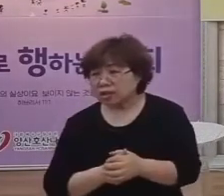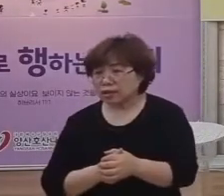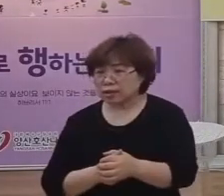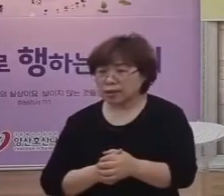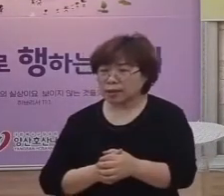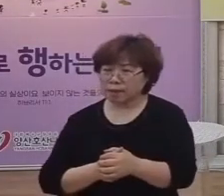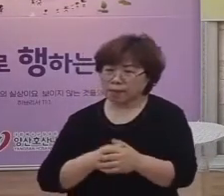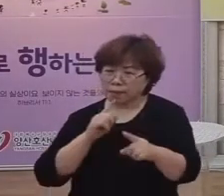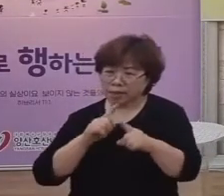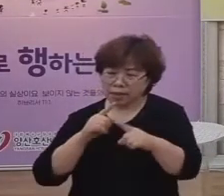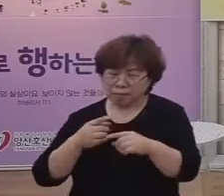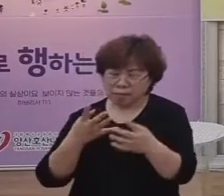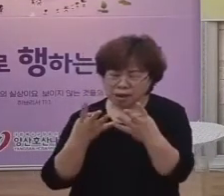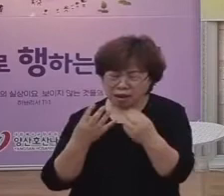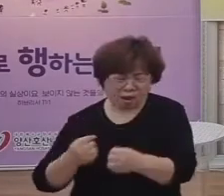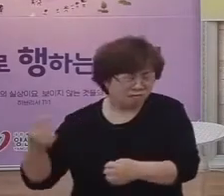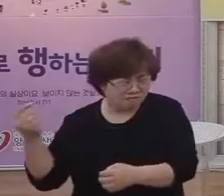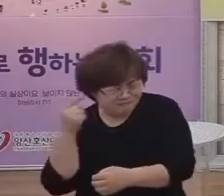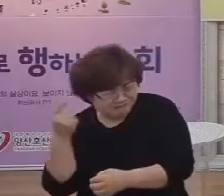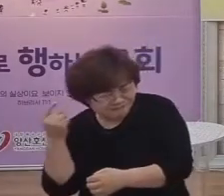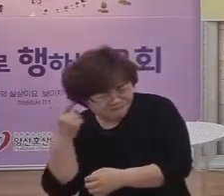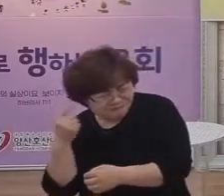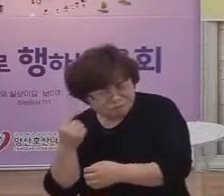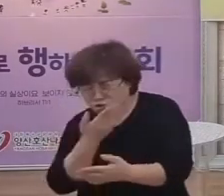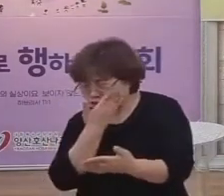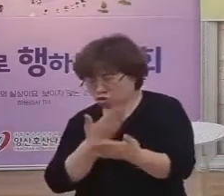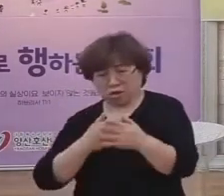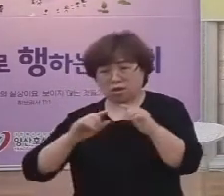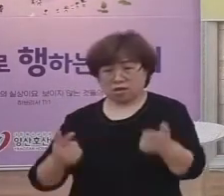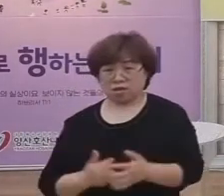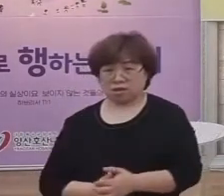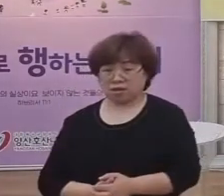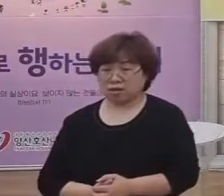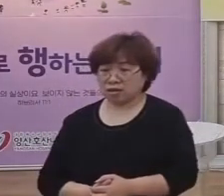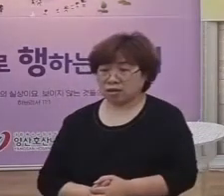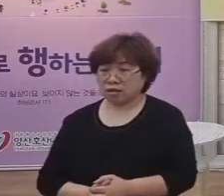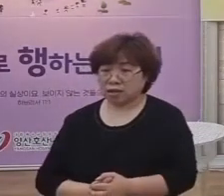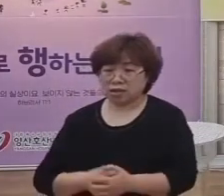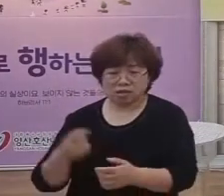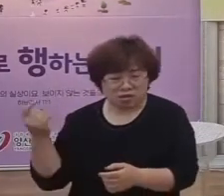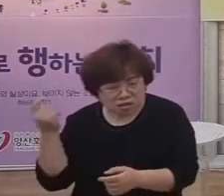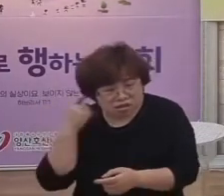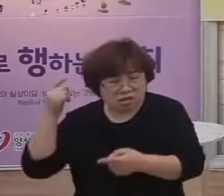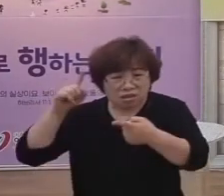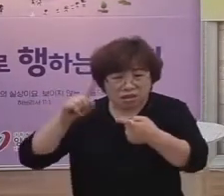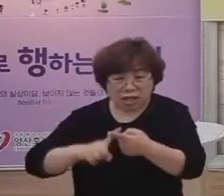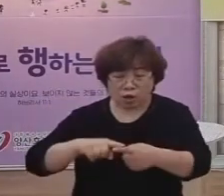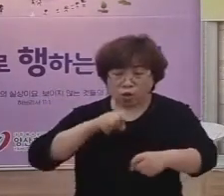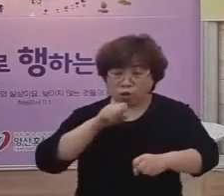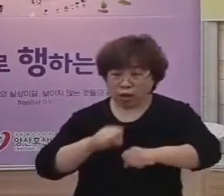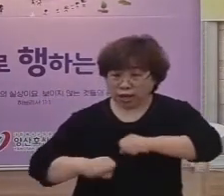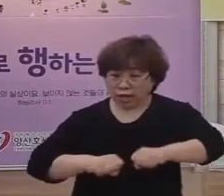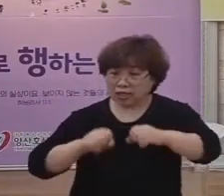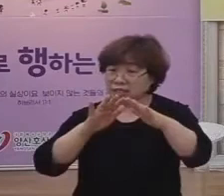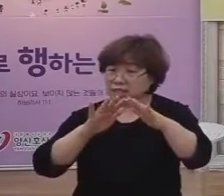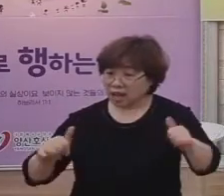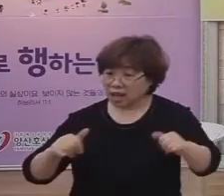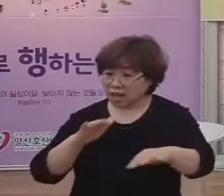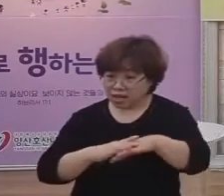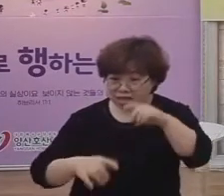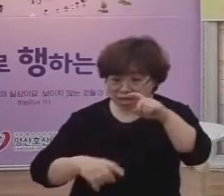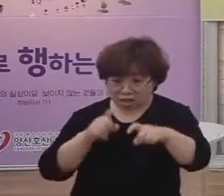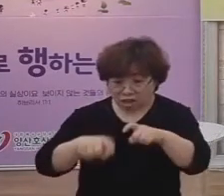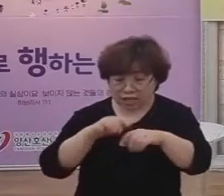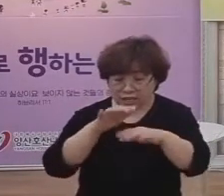아무리 말씀을 많이 수천 번의 말씀을 들었냐가 아니라 그 말씀대로 행하는 자가 자기가 행하는 그